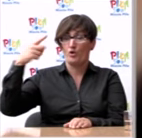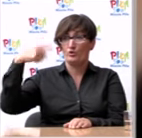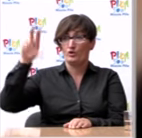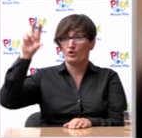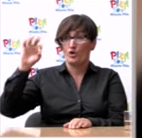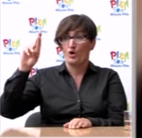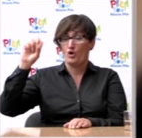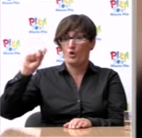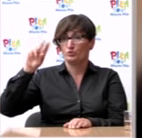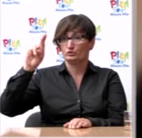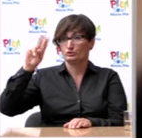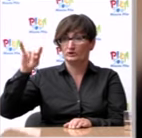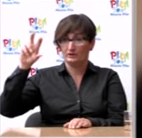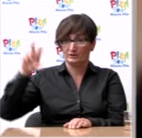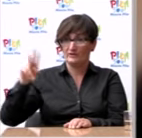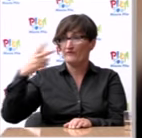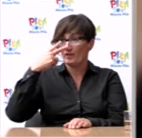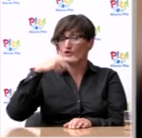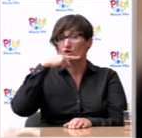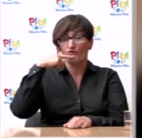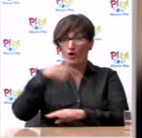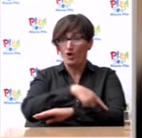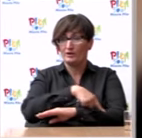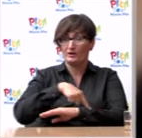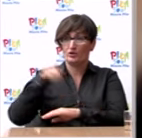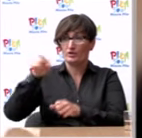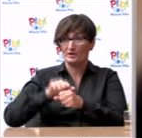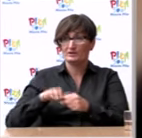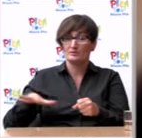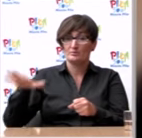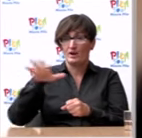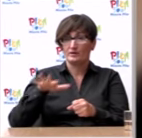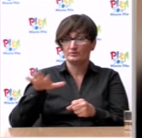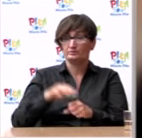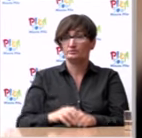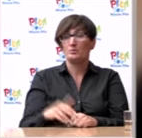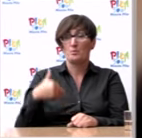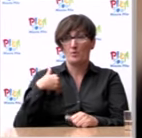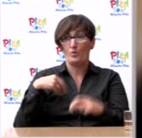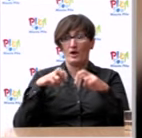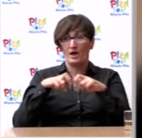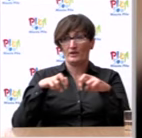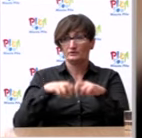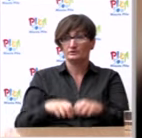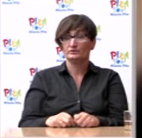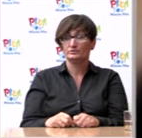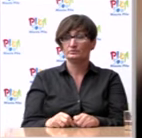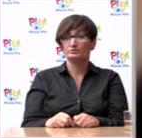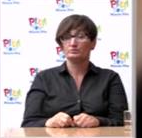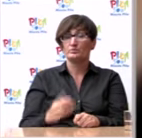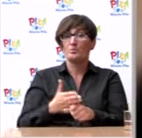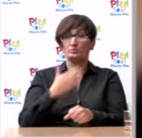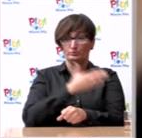obwiedziony czerwoną linią, dotyczy obszaru, który przeanalizowano przed sporządzeniem